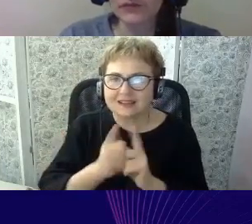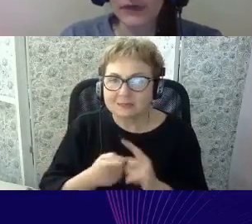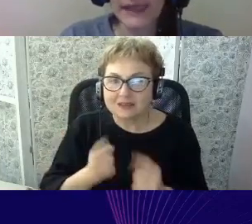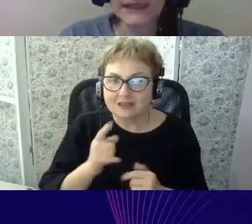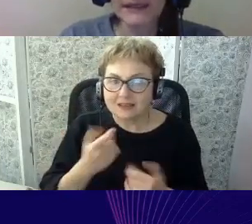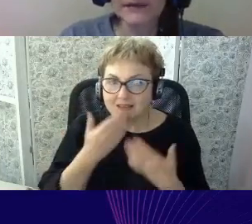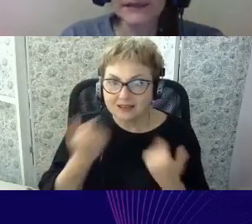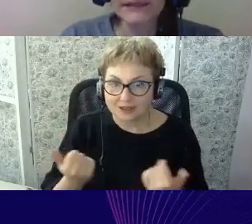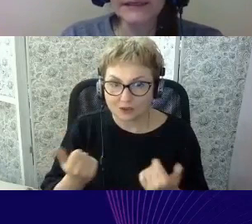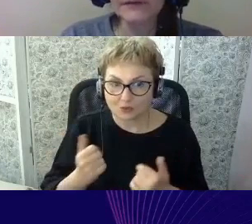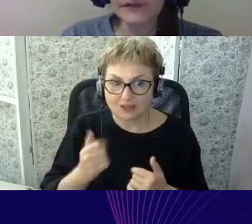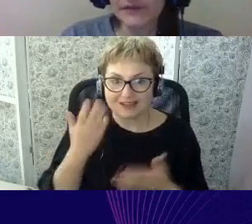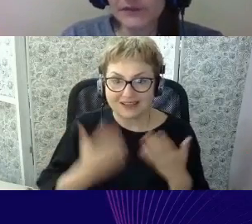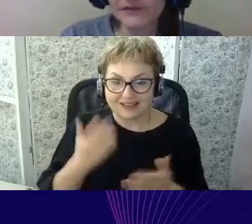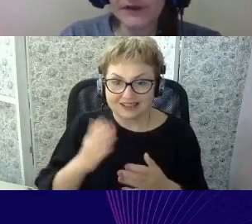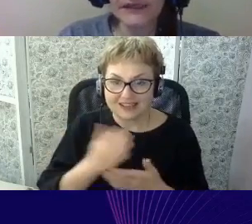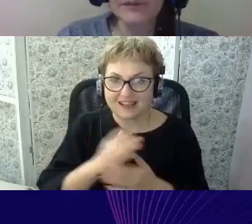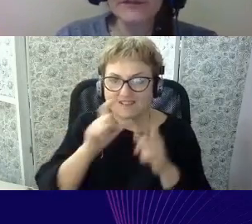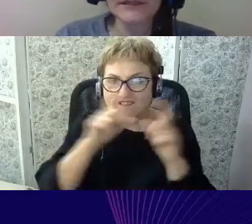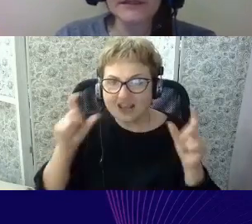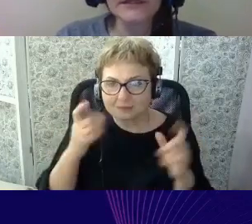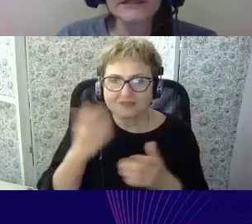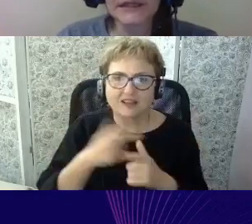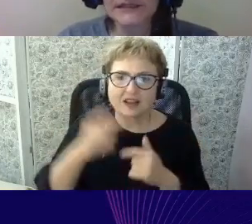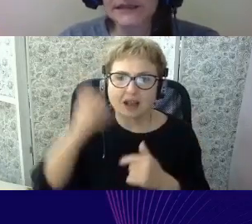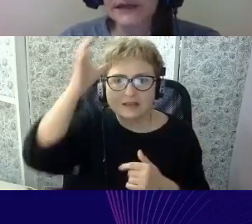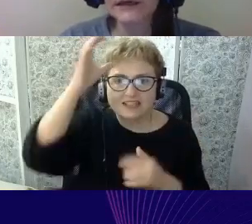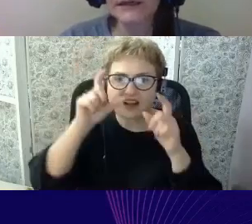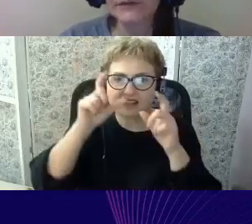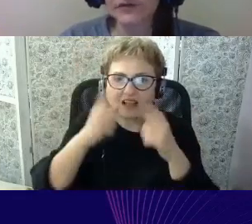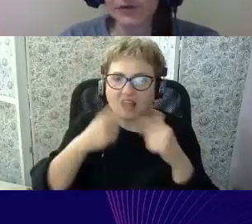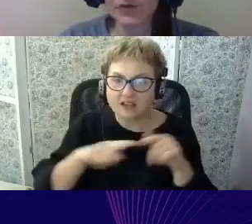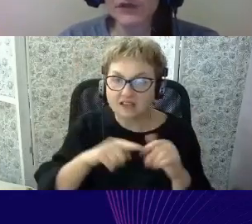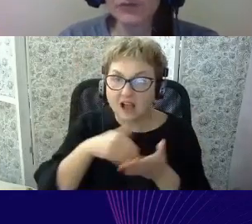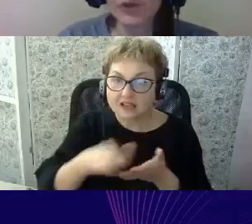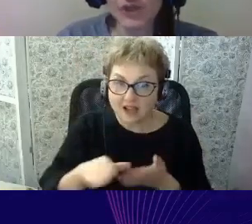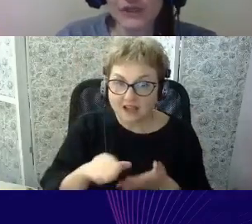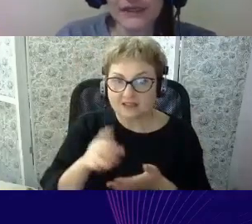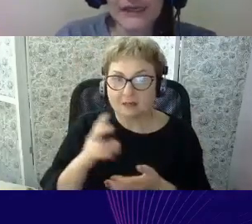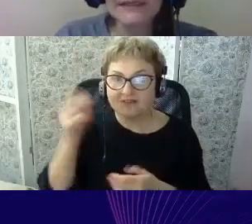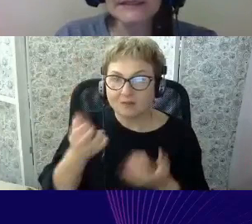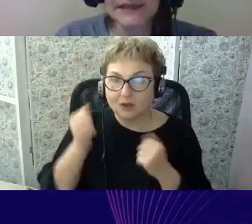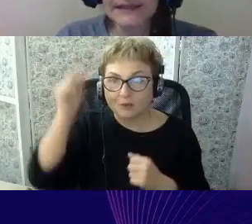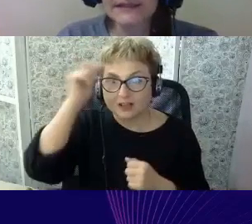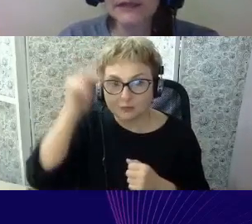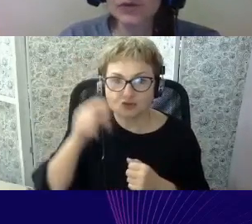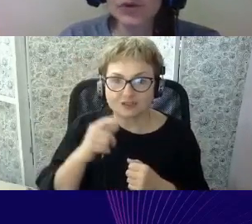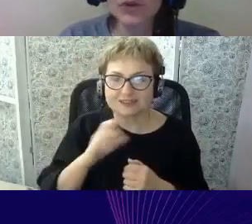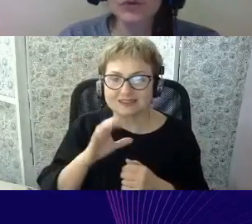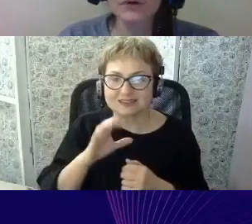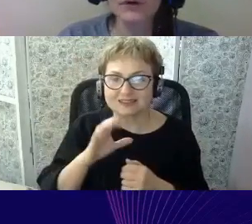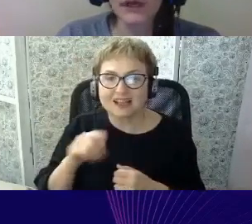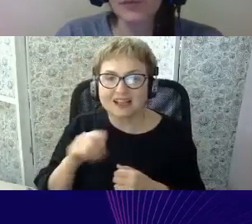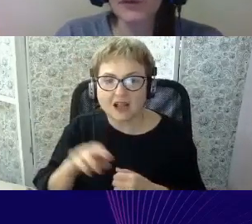тут нету. И если ведомство или образовательная организация отказывает в приеме на обучение, ссылаясь на